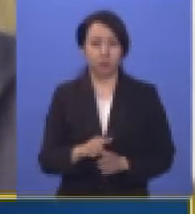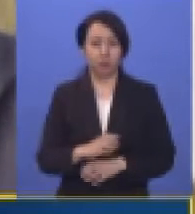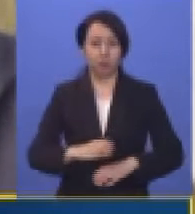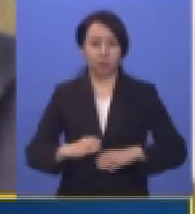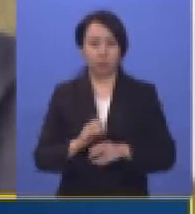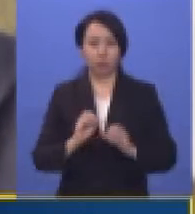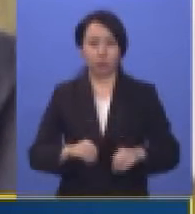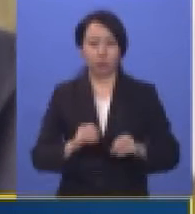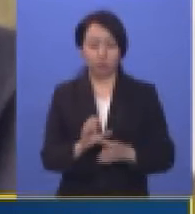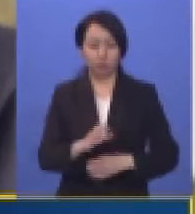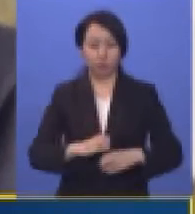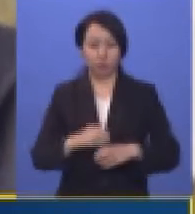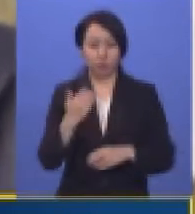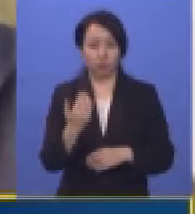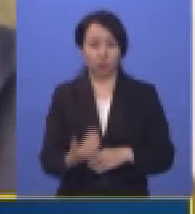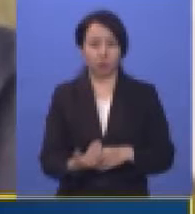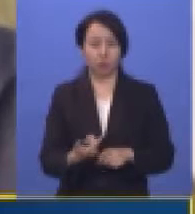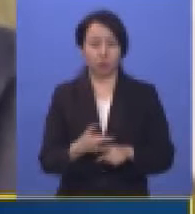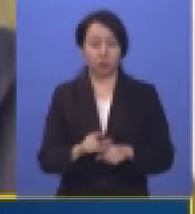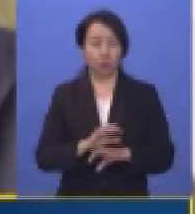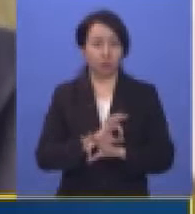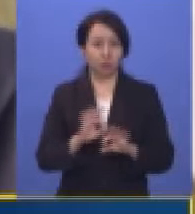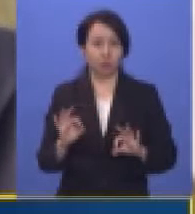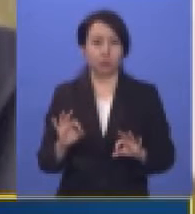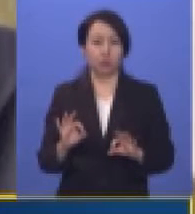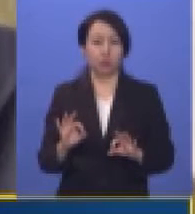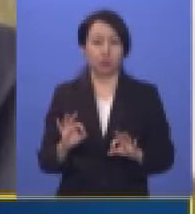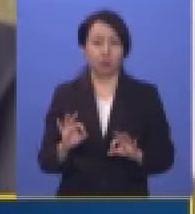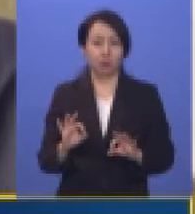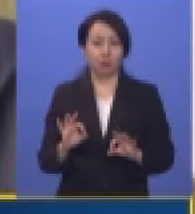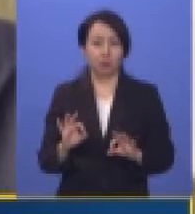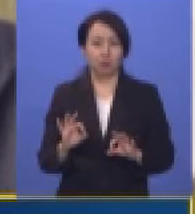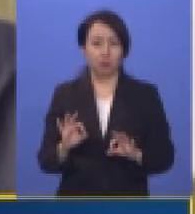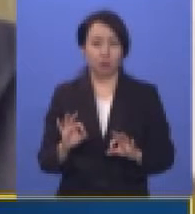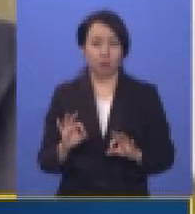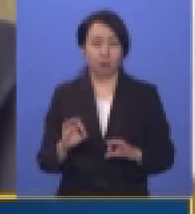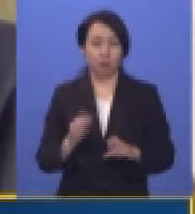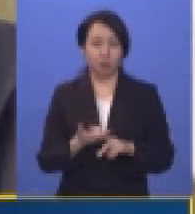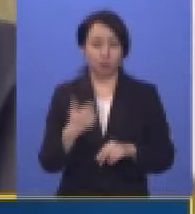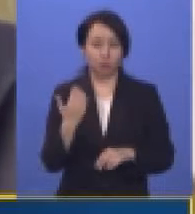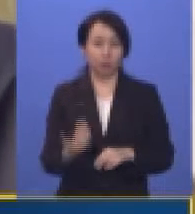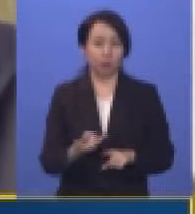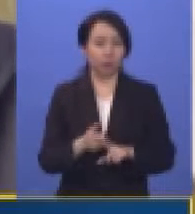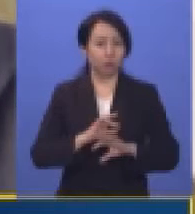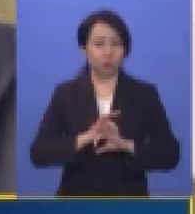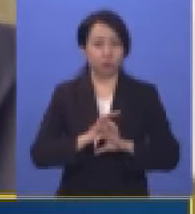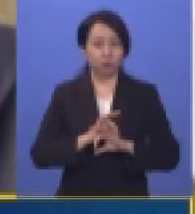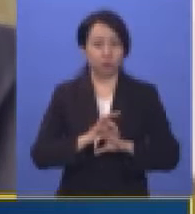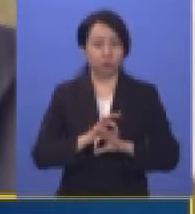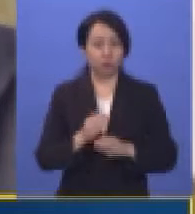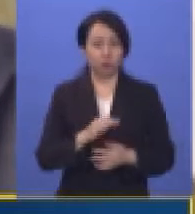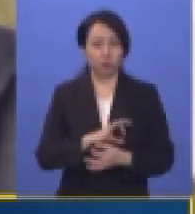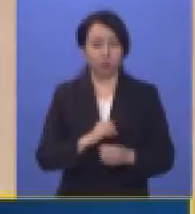суландыратын жер екен. Оның өнімі де өте тамаша. Сондықтан бұл керемет